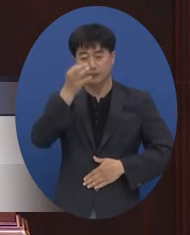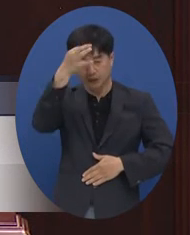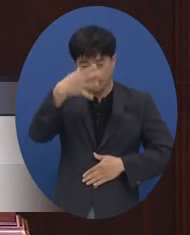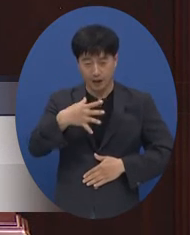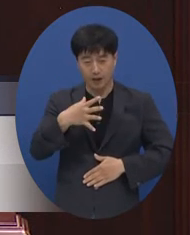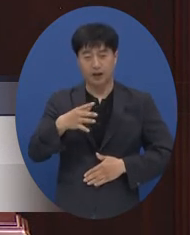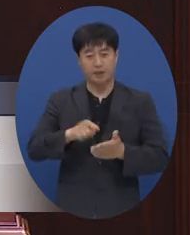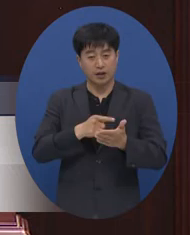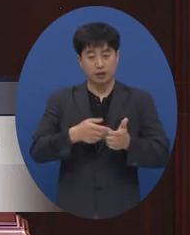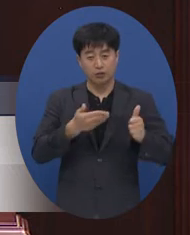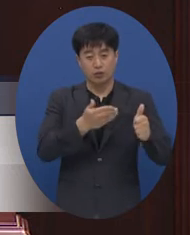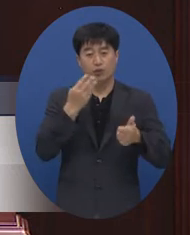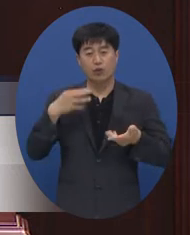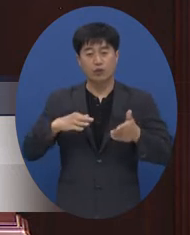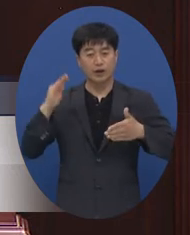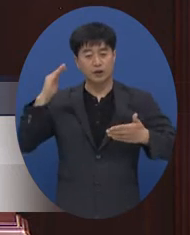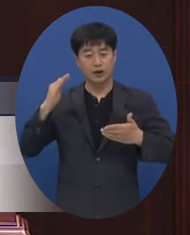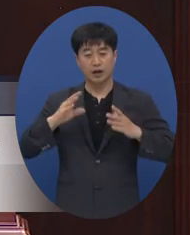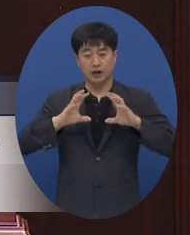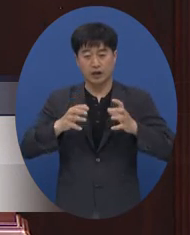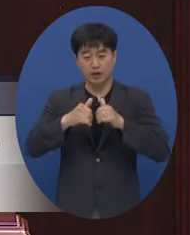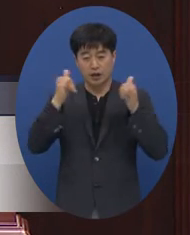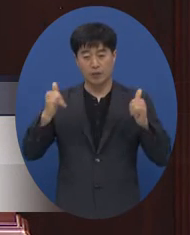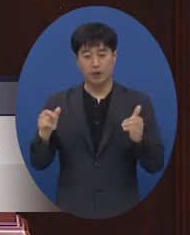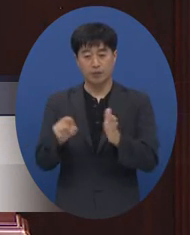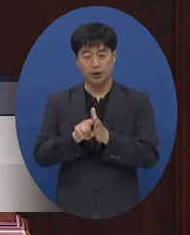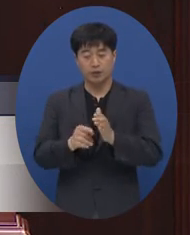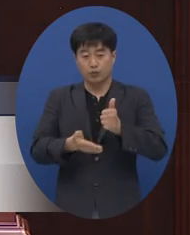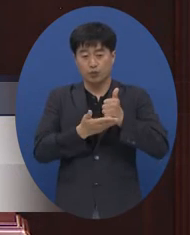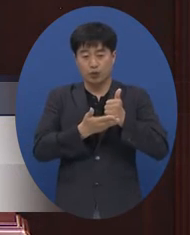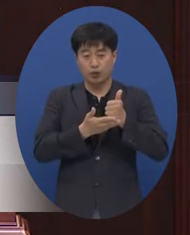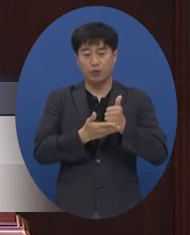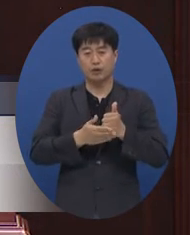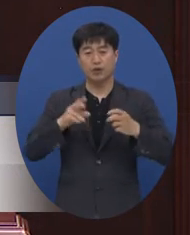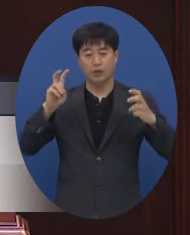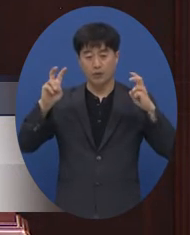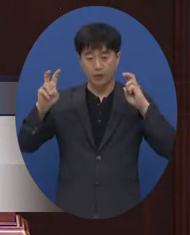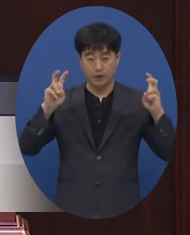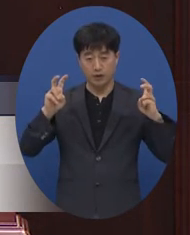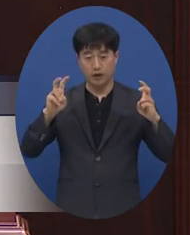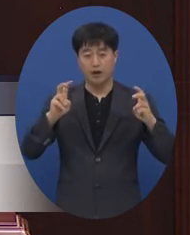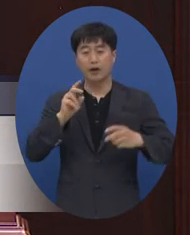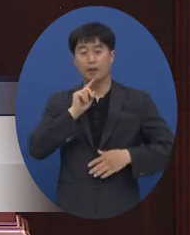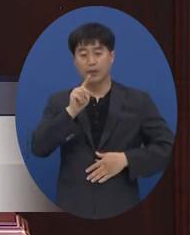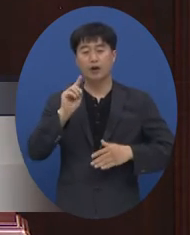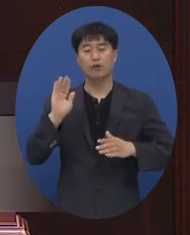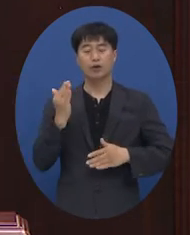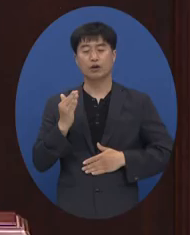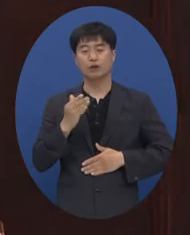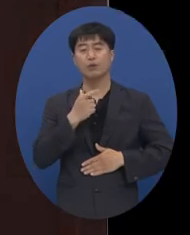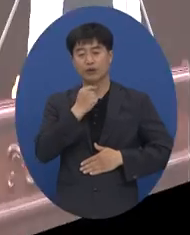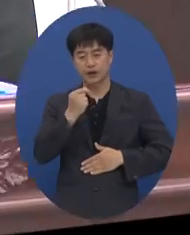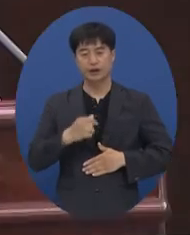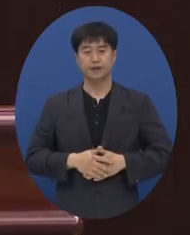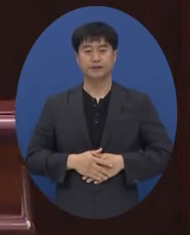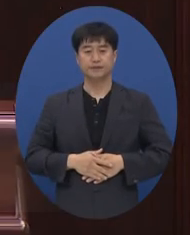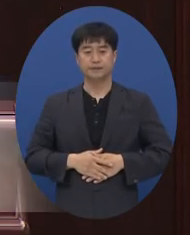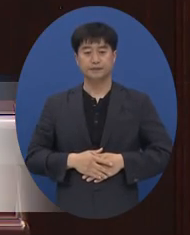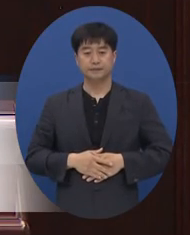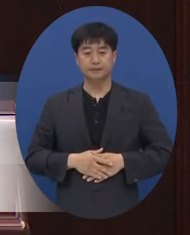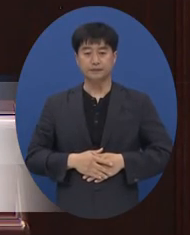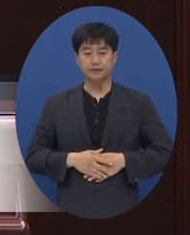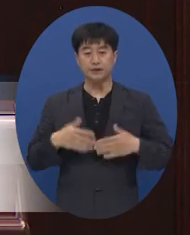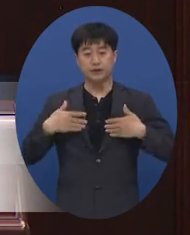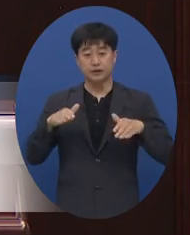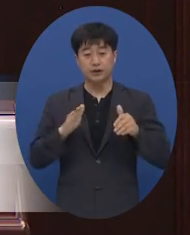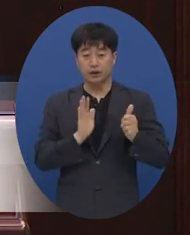학생들에게 국제사회의 신뢰와 존경을 받는 모범기업의 사례로 회자되기를 간절히 소망합니다.